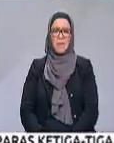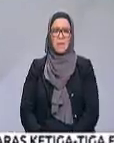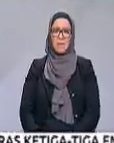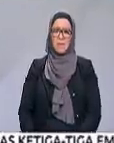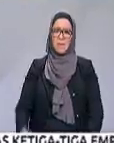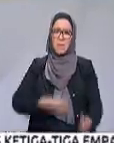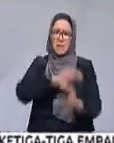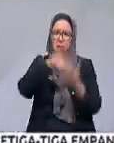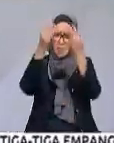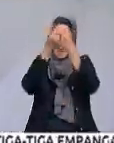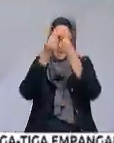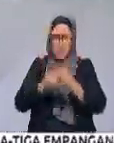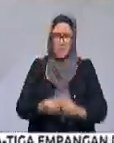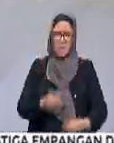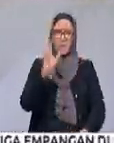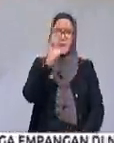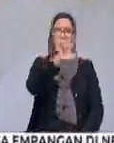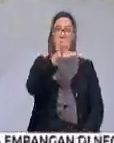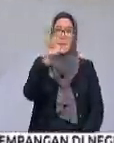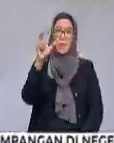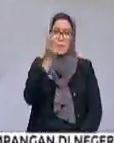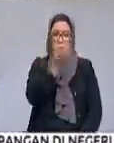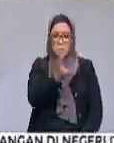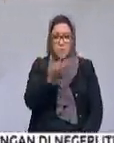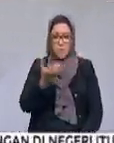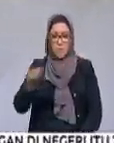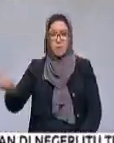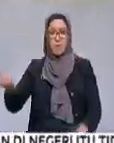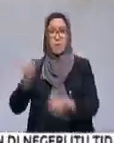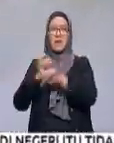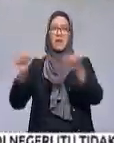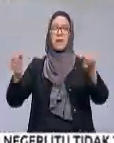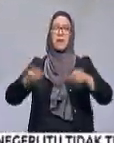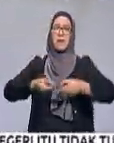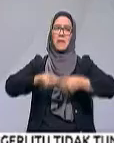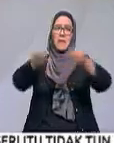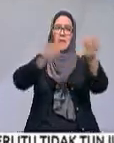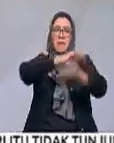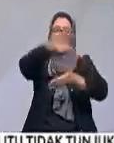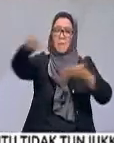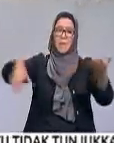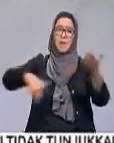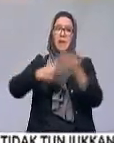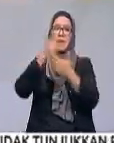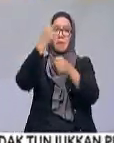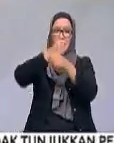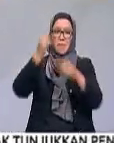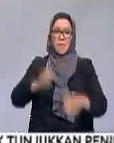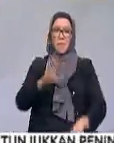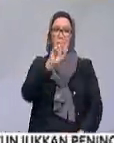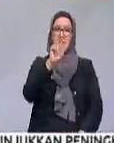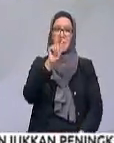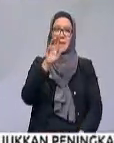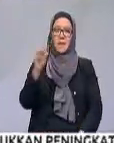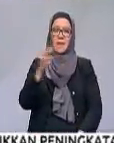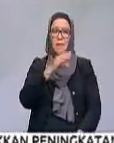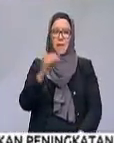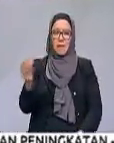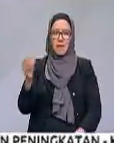Sebanyak 300 bekas dapat disediakan dan diagih kepada semua jemaah masjid dan kaki tangan RTM.